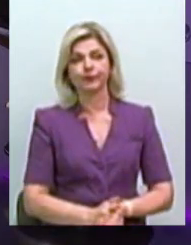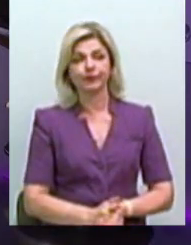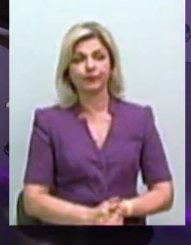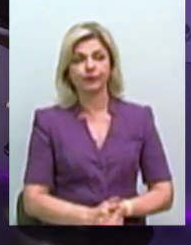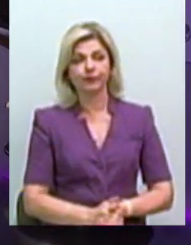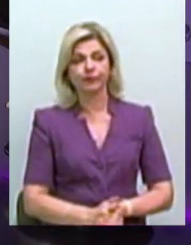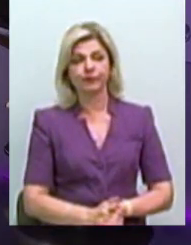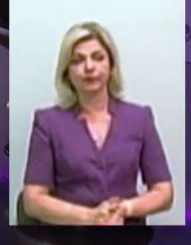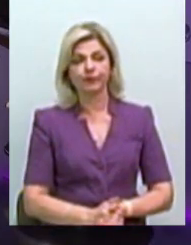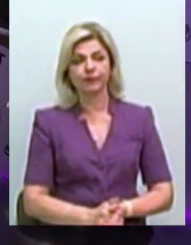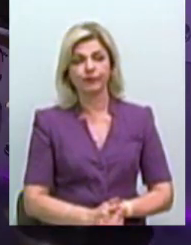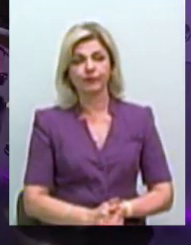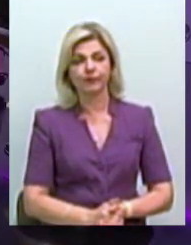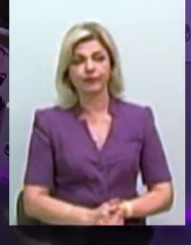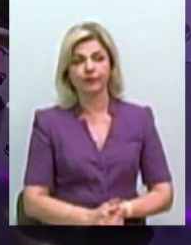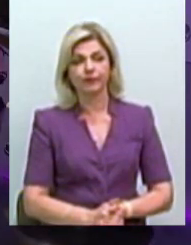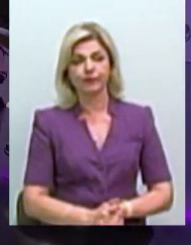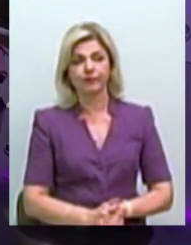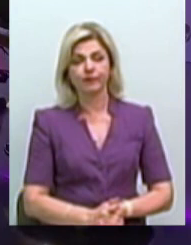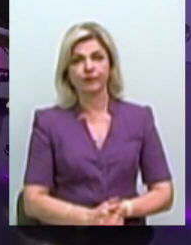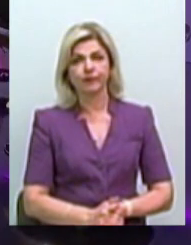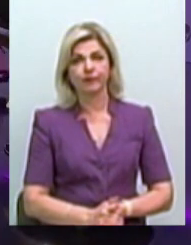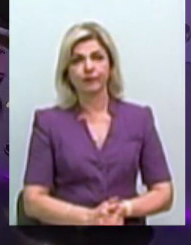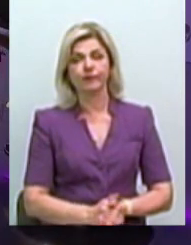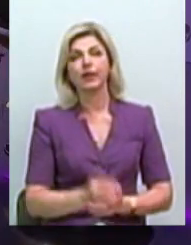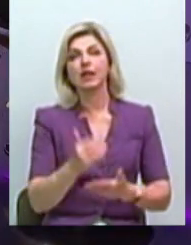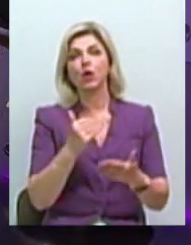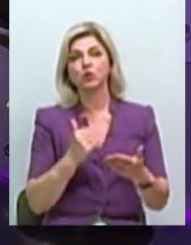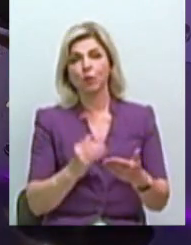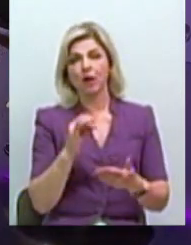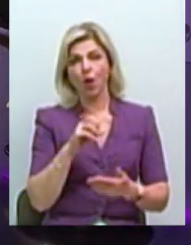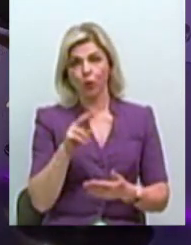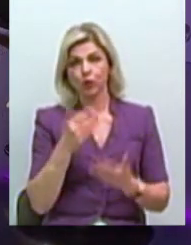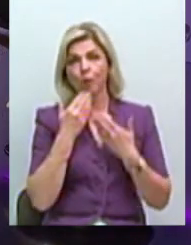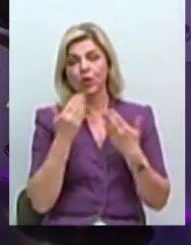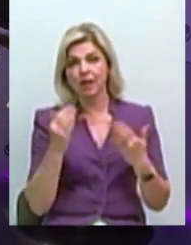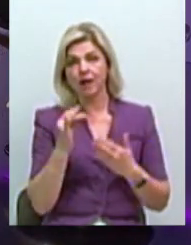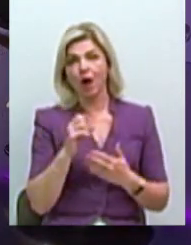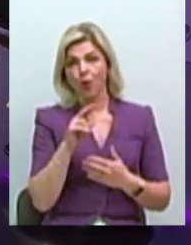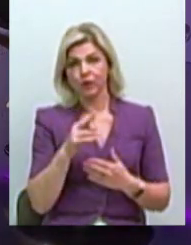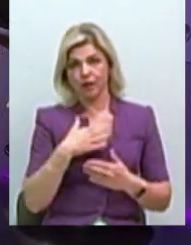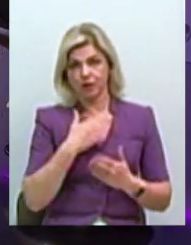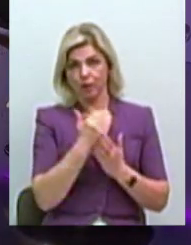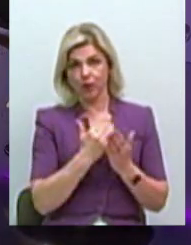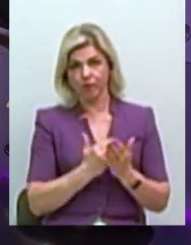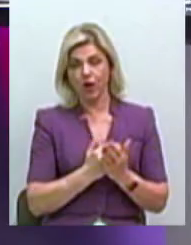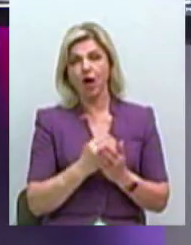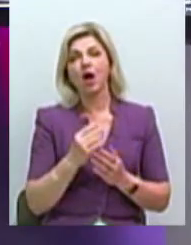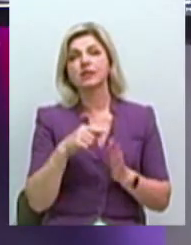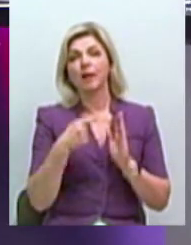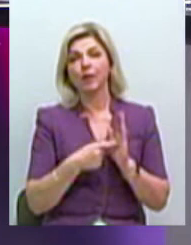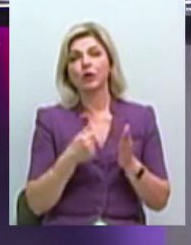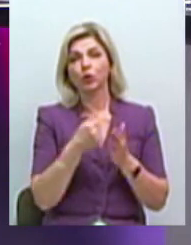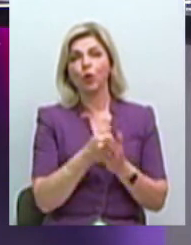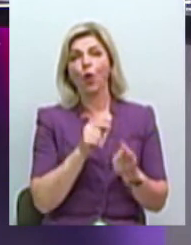відповідь. Дякую вам за відповідь. І наступний раунд – це вже останній раунд нашої програми. Умовна назва – запитання до